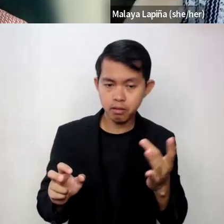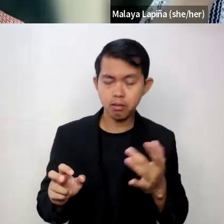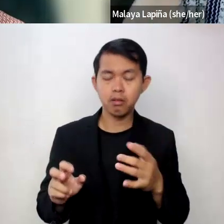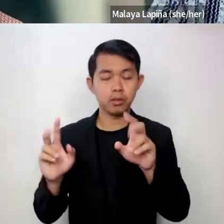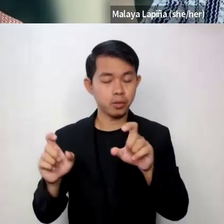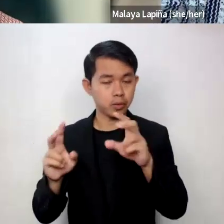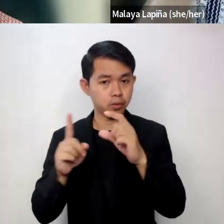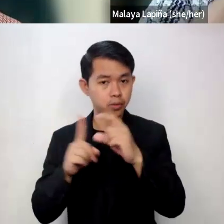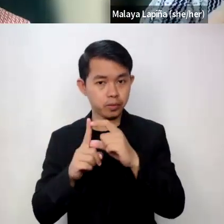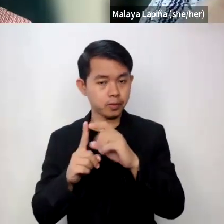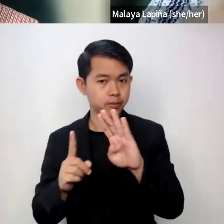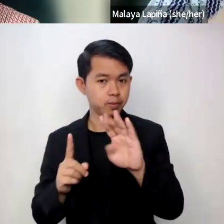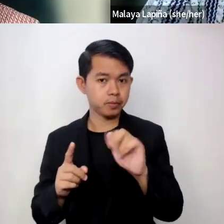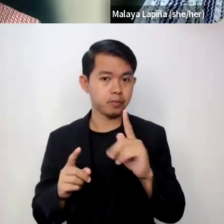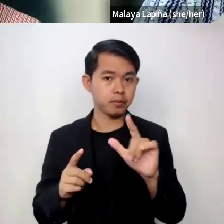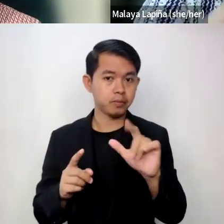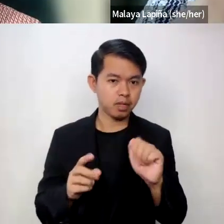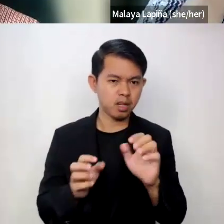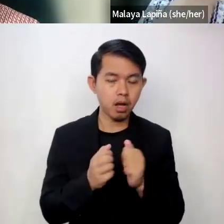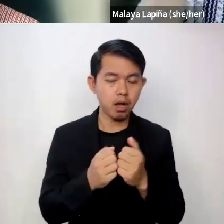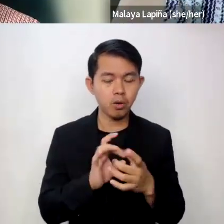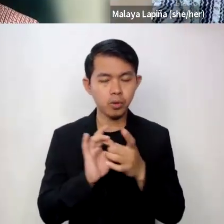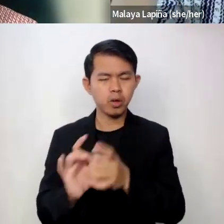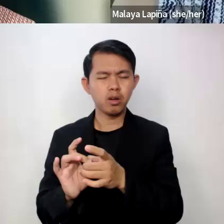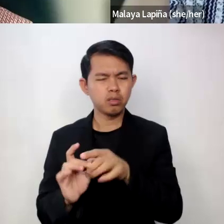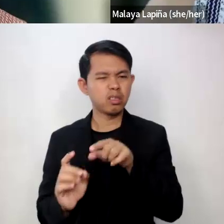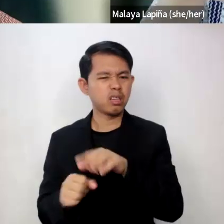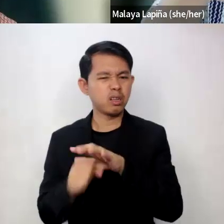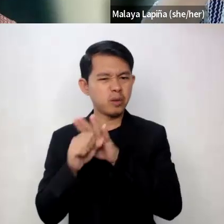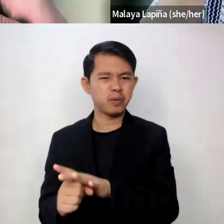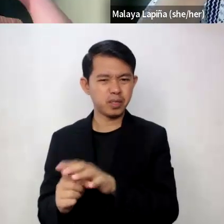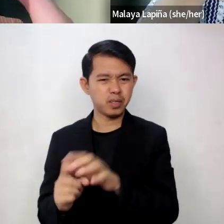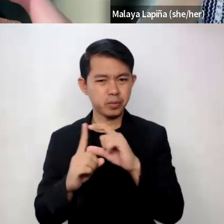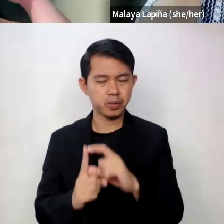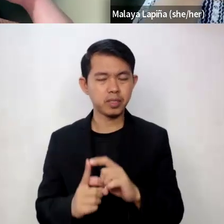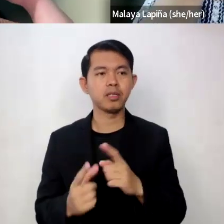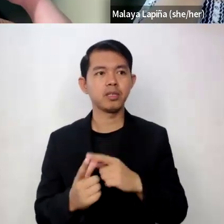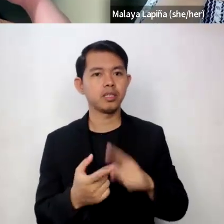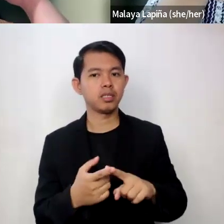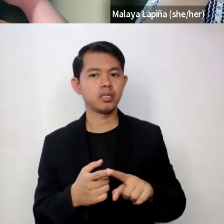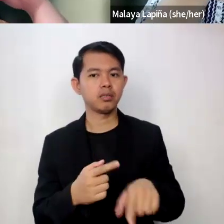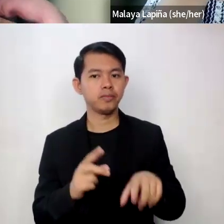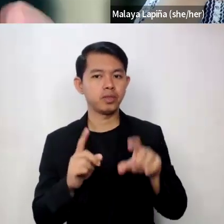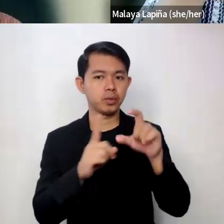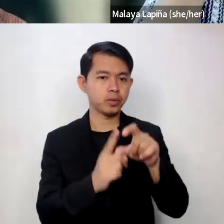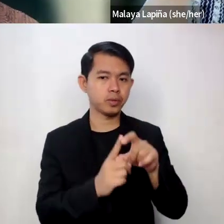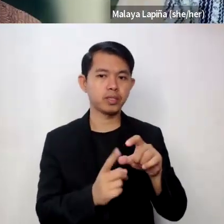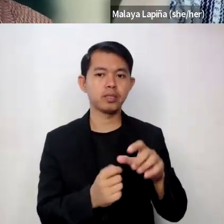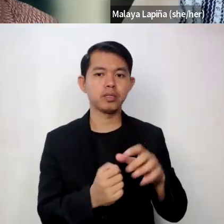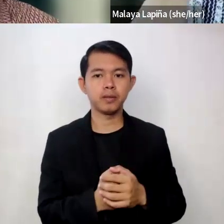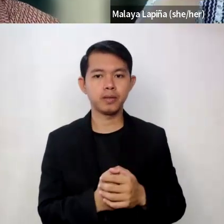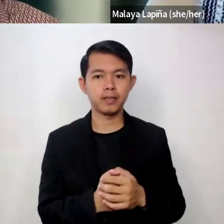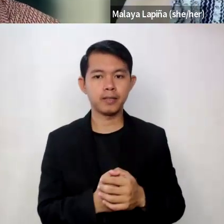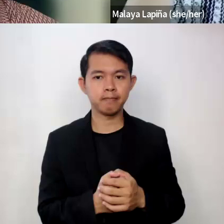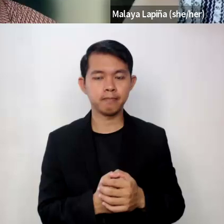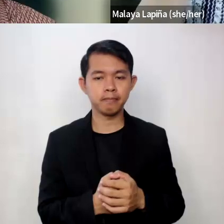natin yun maiintindihan? No, yung paggamit, for example, ng mantifuwalay, di ba, bilang sinasabing